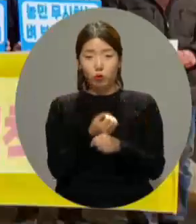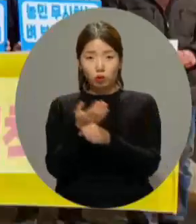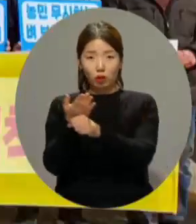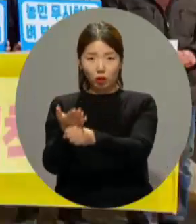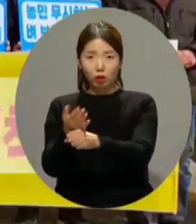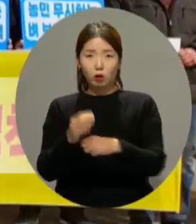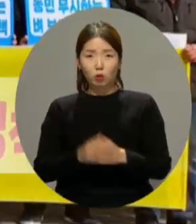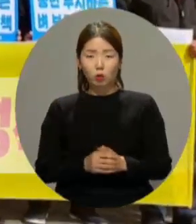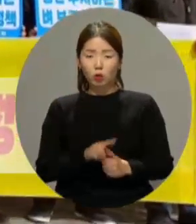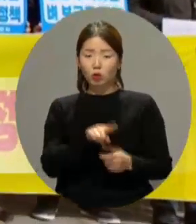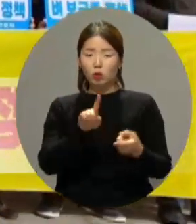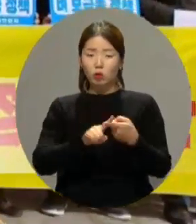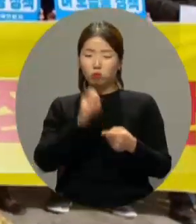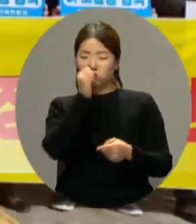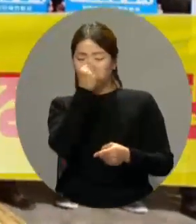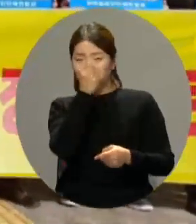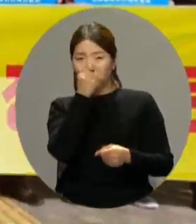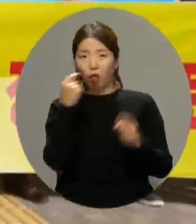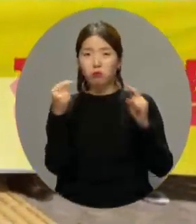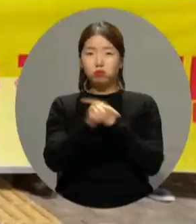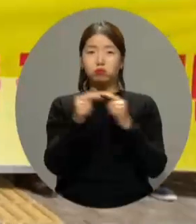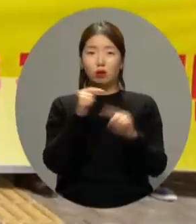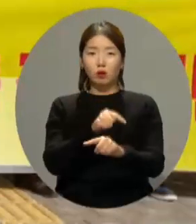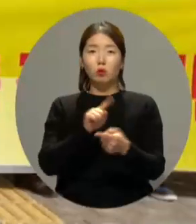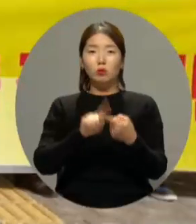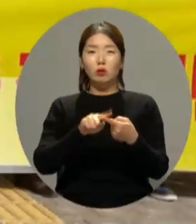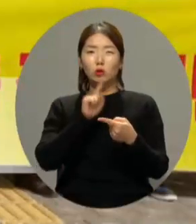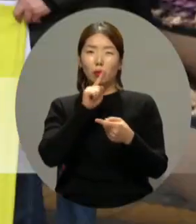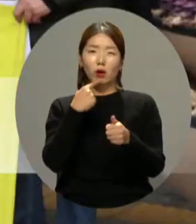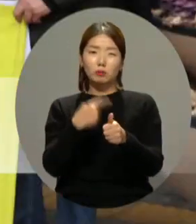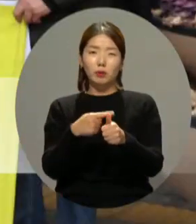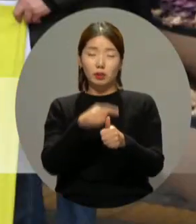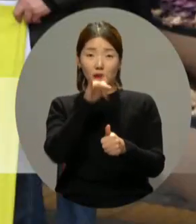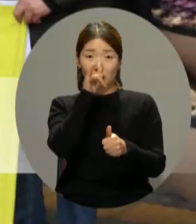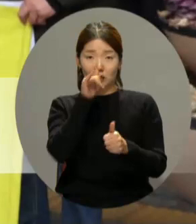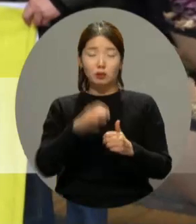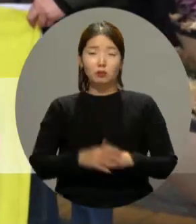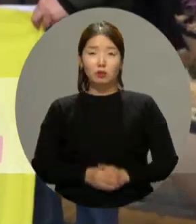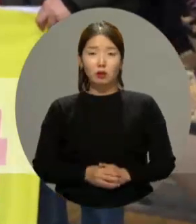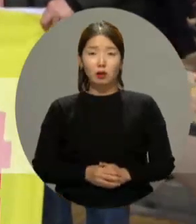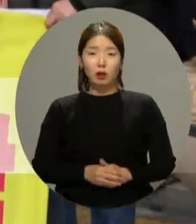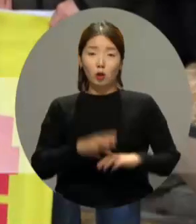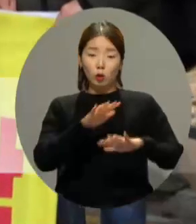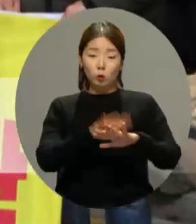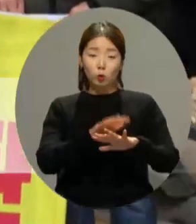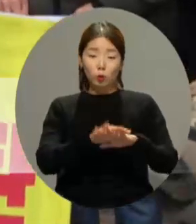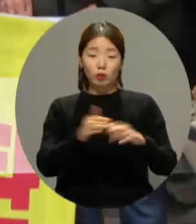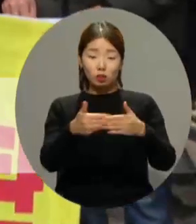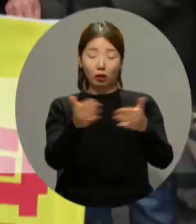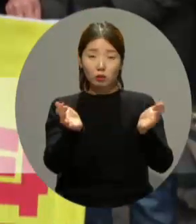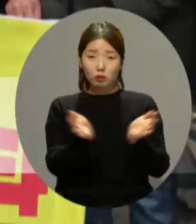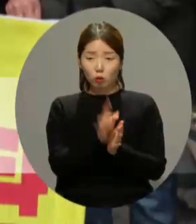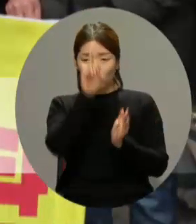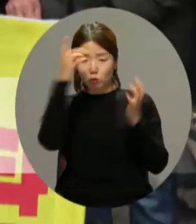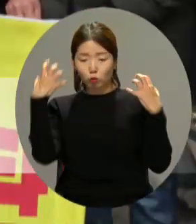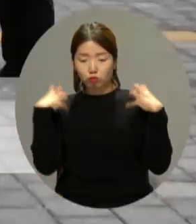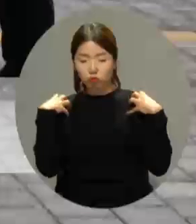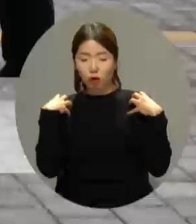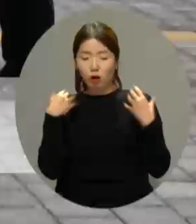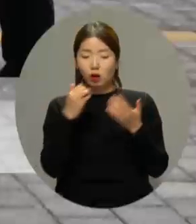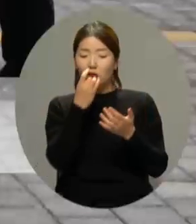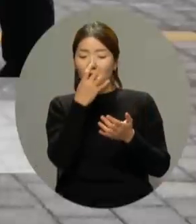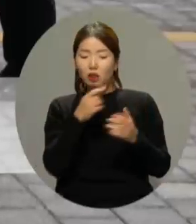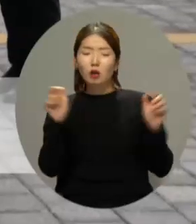전형적인 밀어붙이기식 불통행정이라고 질타했습니다 전북 농업인 단체연합회도 정부가 쌓일